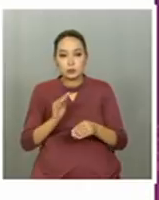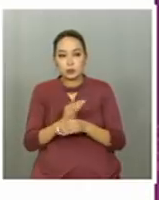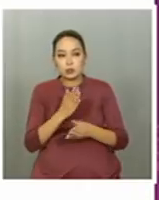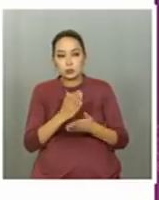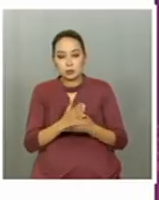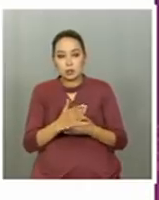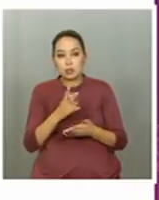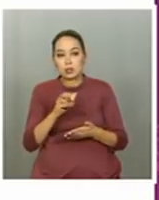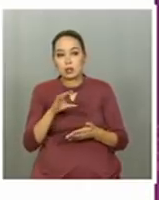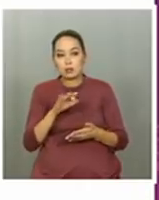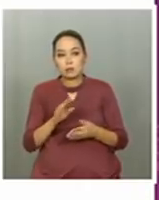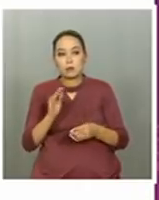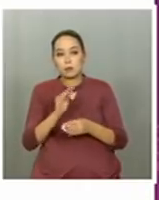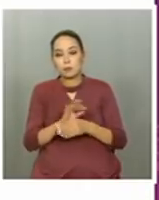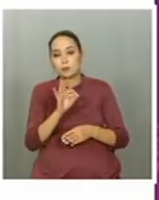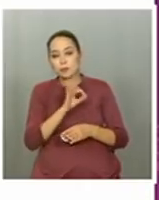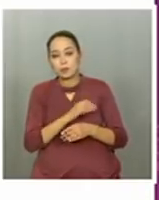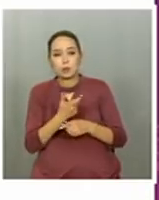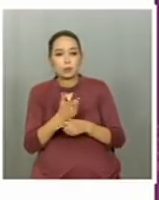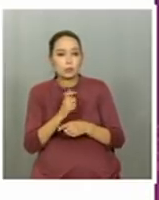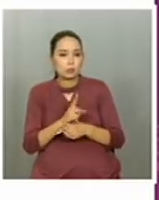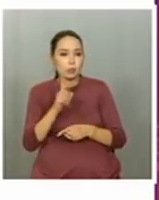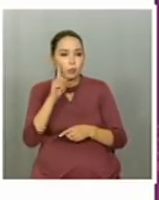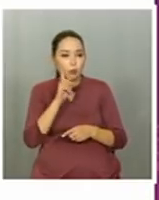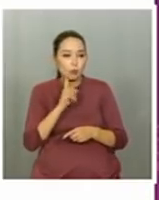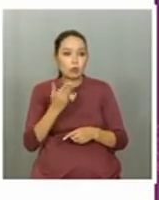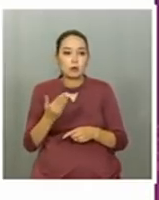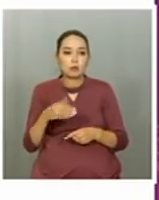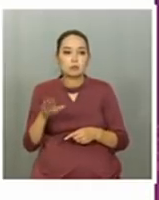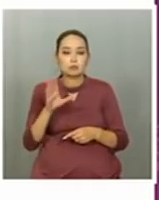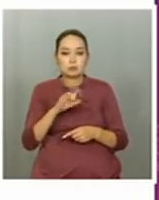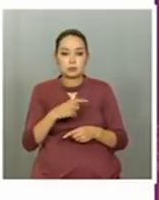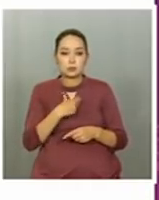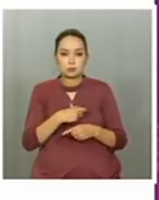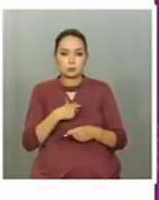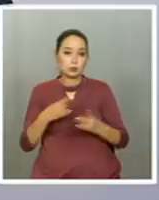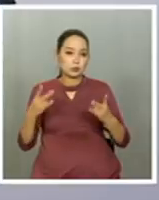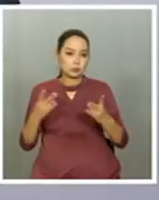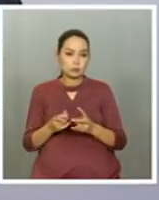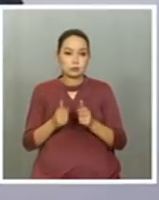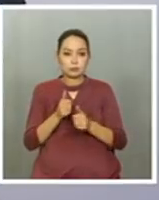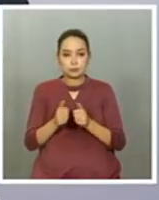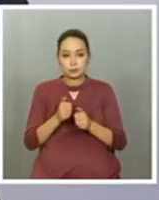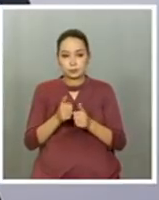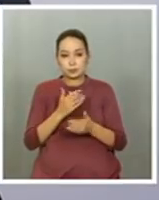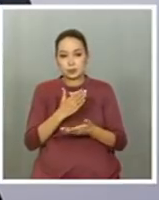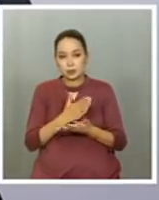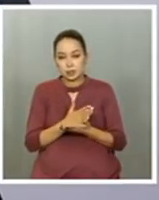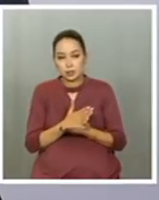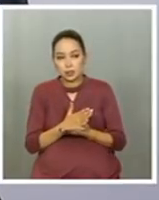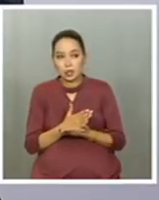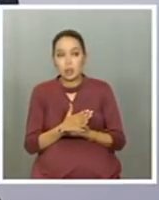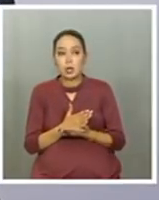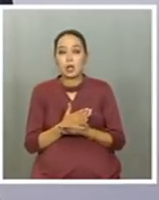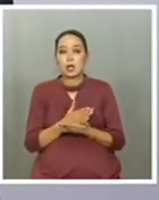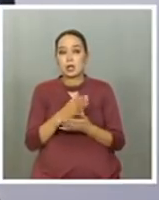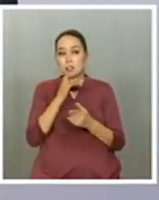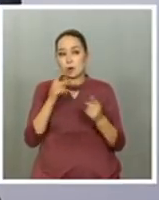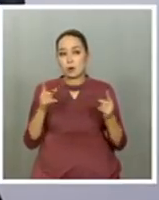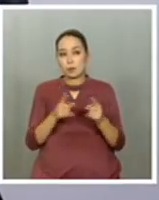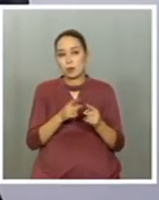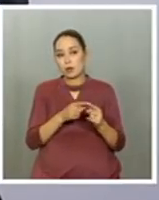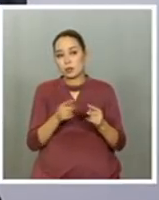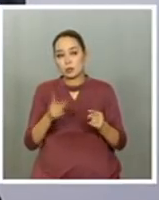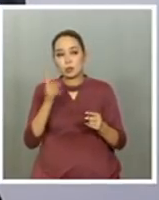қосымшалар қолданушыға әлдеқайда ыңғайлы және кәсіпкерлер үшін өзінің тиімділігін көрсеткен. Қысқа уақыт ішінде мобильді қосымшалар